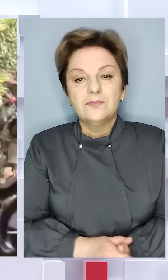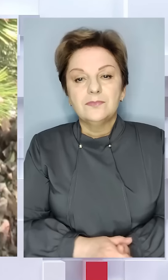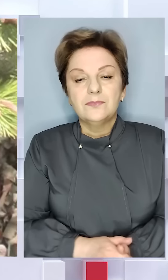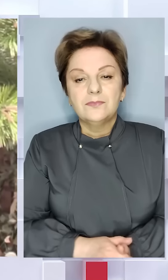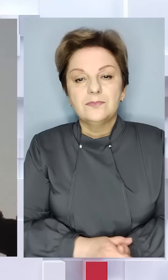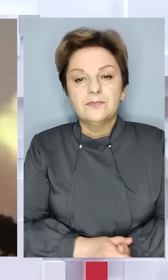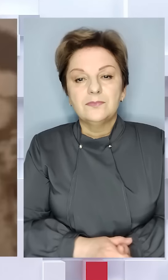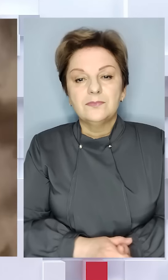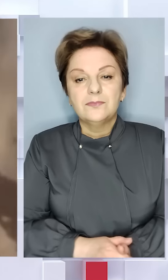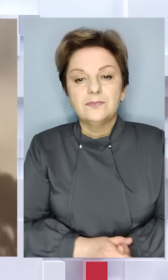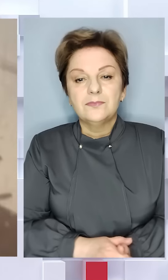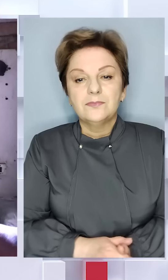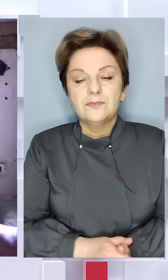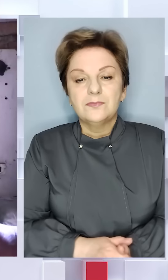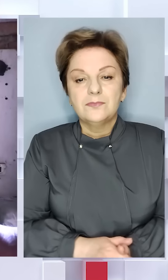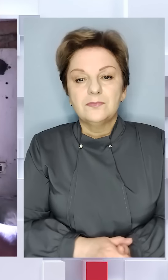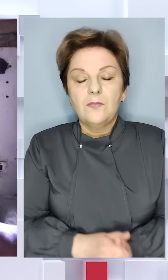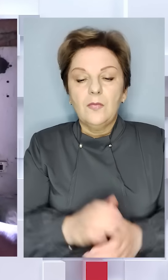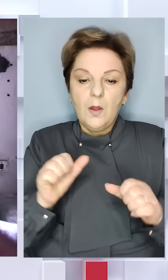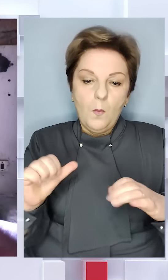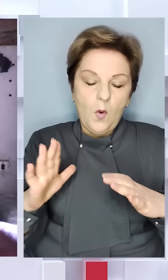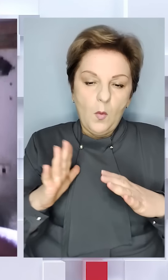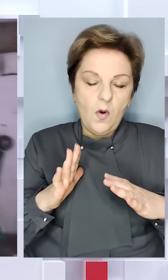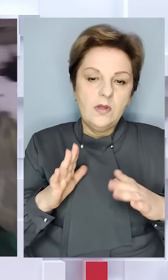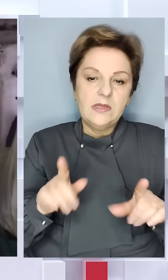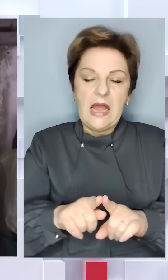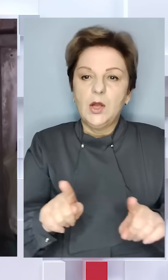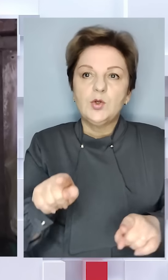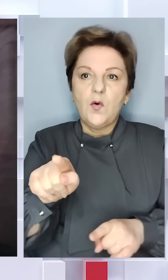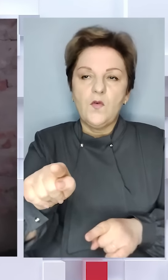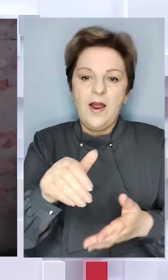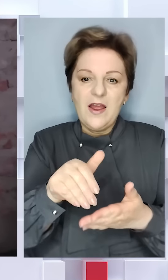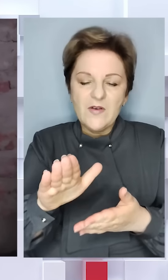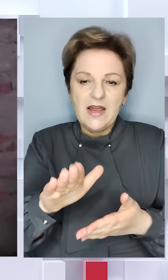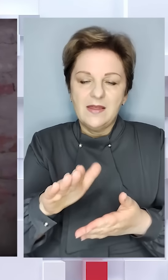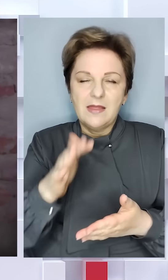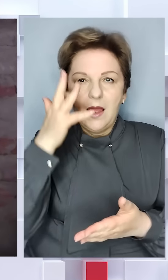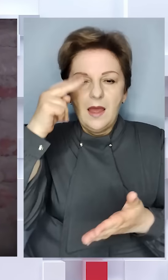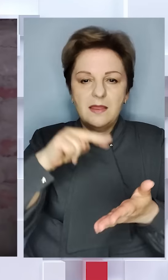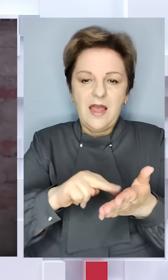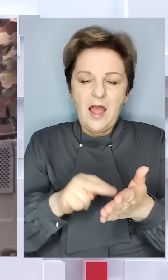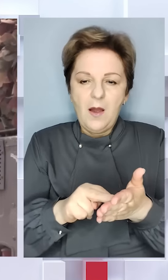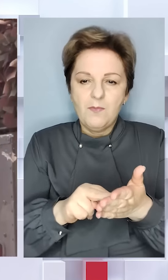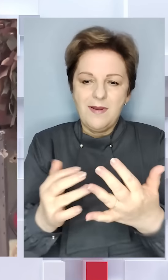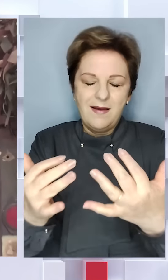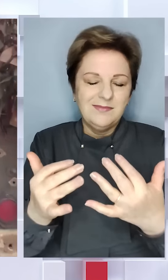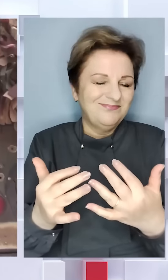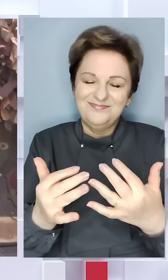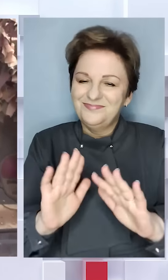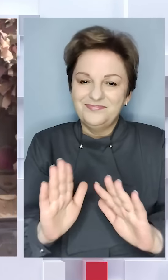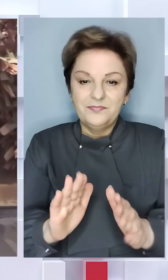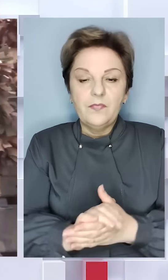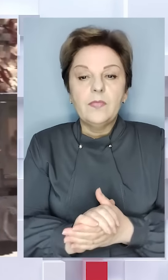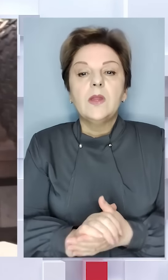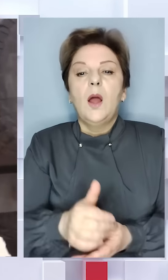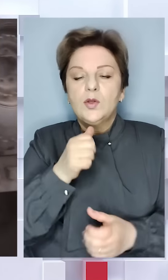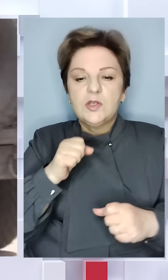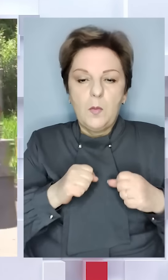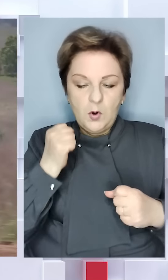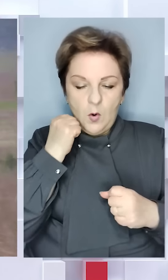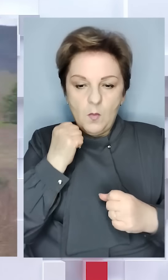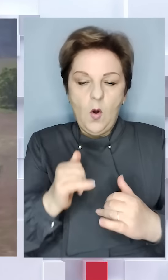Міна в столі. А може бути таке, що вони відмовилися від намірів далі виступати? Та ні, я сумніваюся. Водночас із спроб московитів